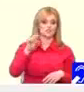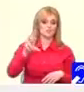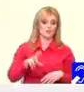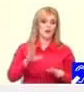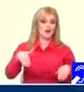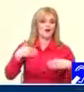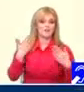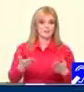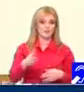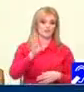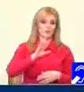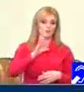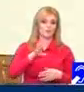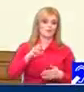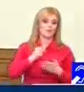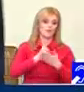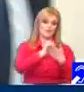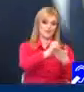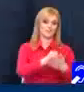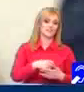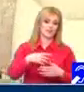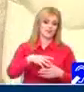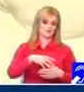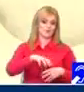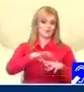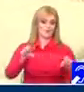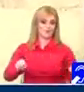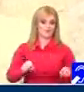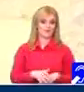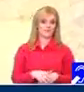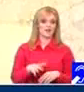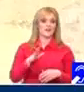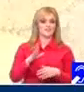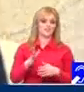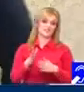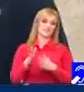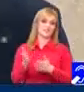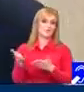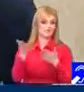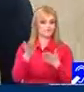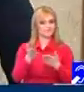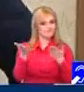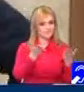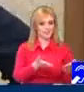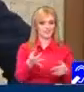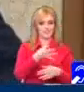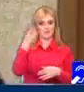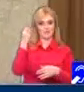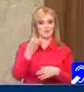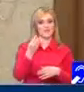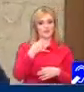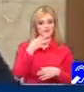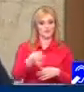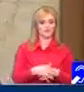Chișinău a felicitat-o pe Dăncilă cu ocazia învestirii în fruntea guvernului și a reiterat invitația de a vizita Republica Moldova. Pavel Filip a